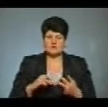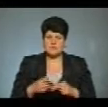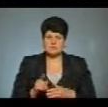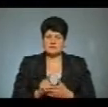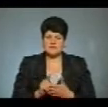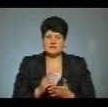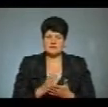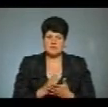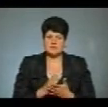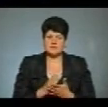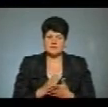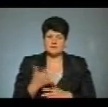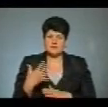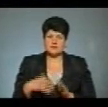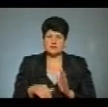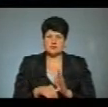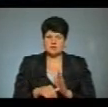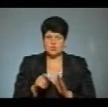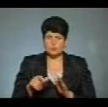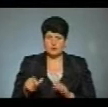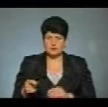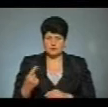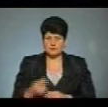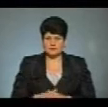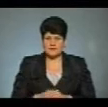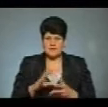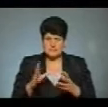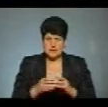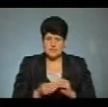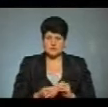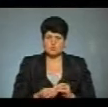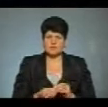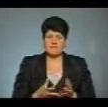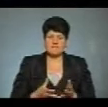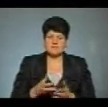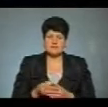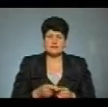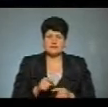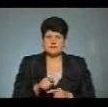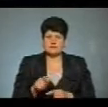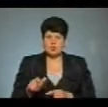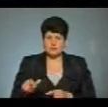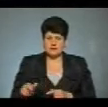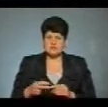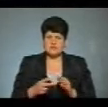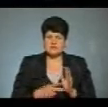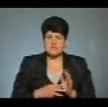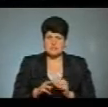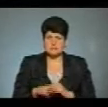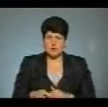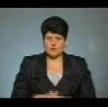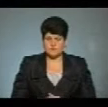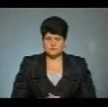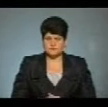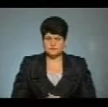складає 17 056 громадян Тернопільської області. Загальна сума виплати цим громадянам – це 17 мільйонів.